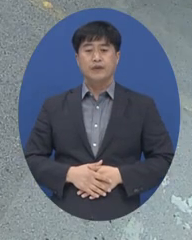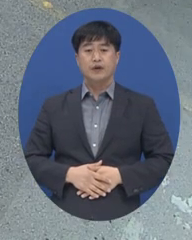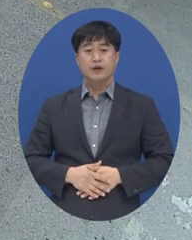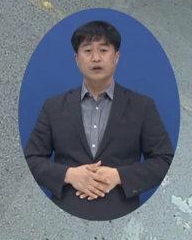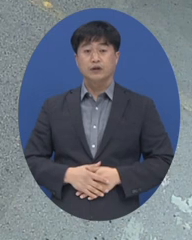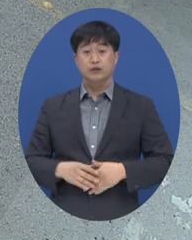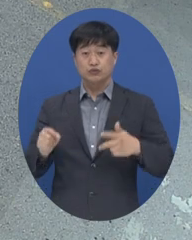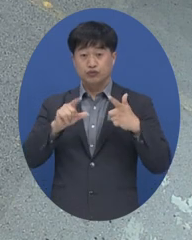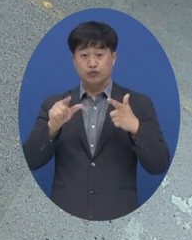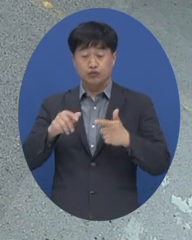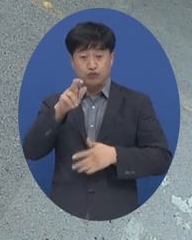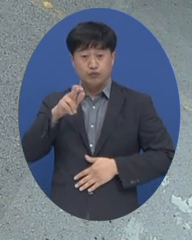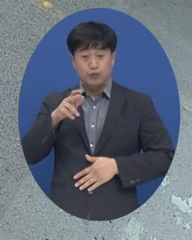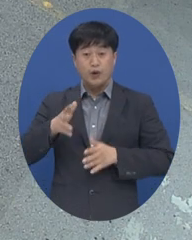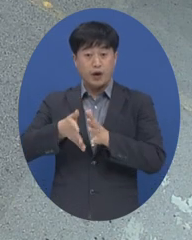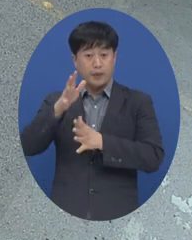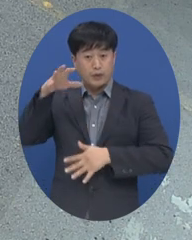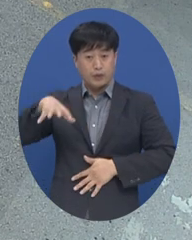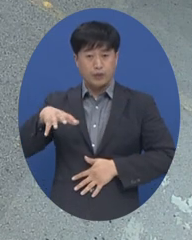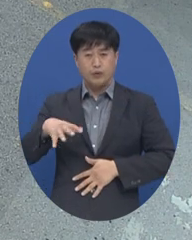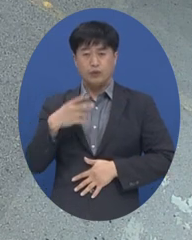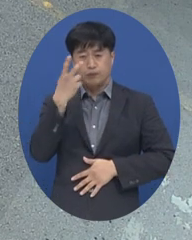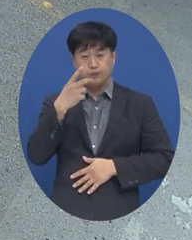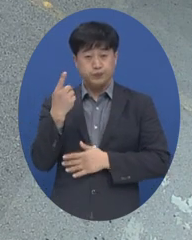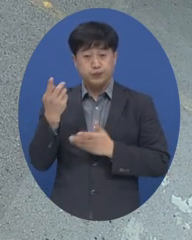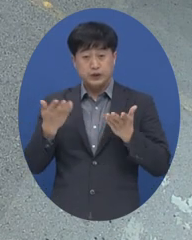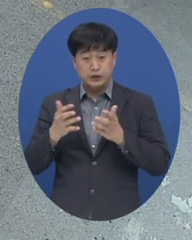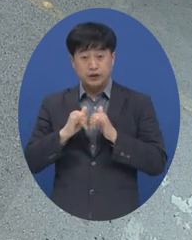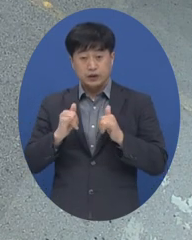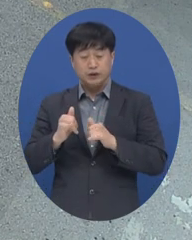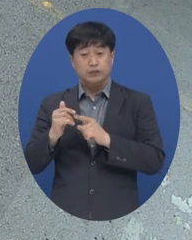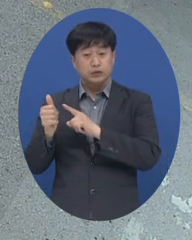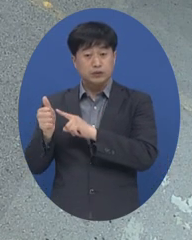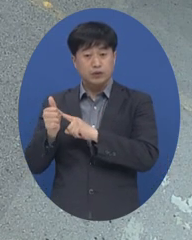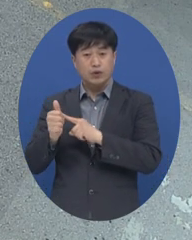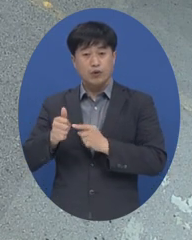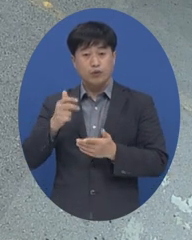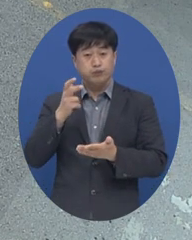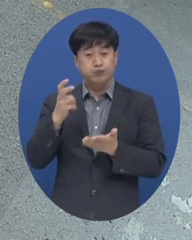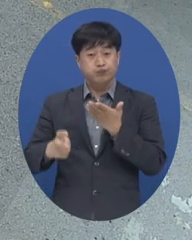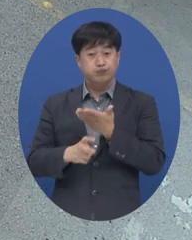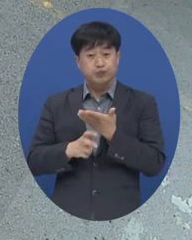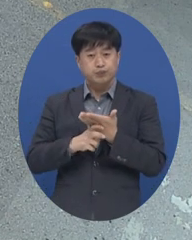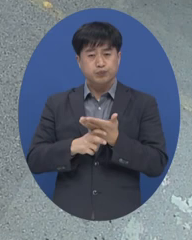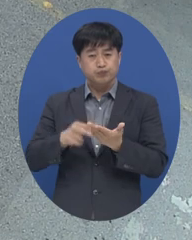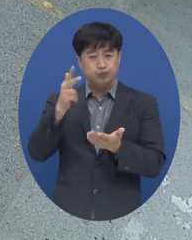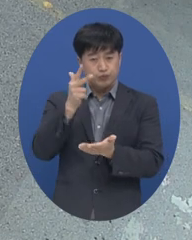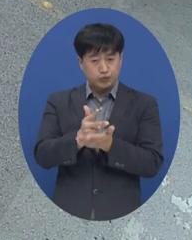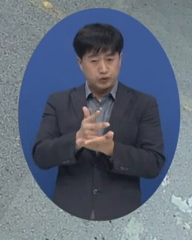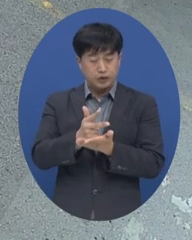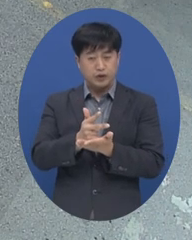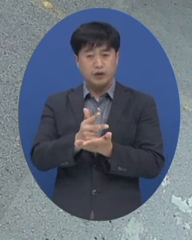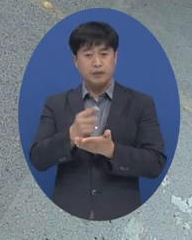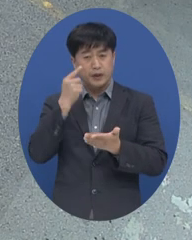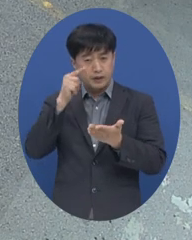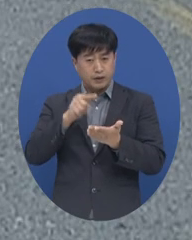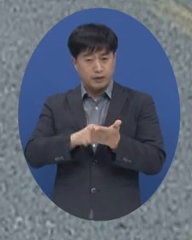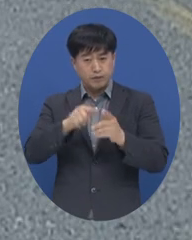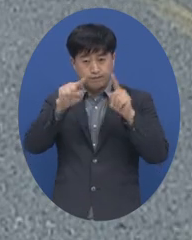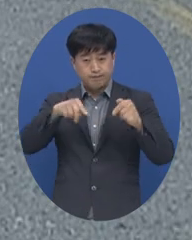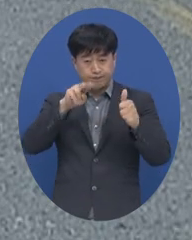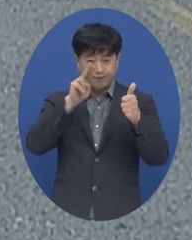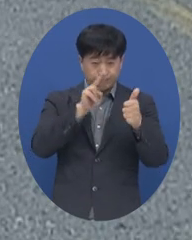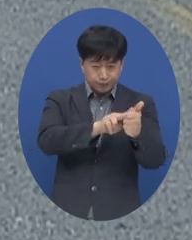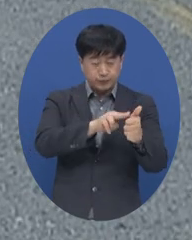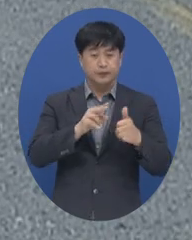지난 2월 공포 소재 아파트에서 경비원으로 근무하던 정모씨는 불법주차 승용차를 발견하고 스티커를 붙였습니다